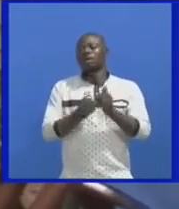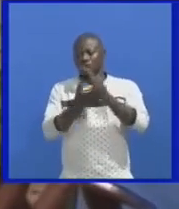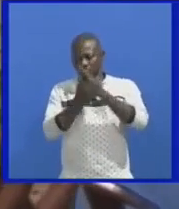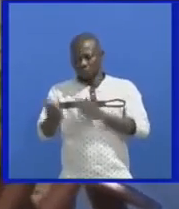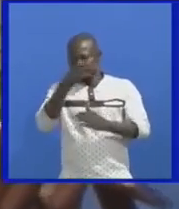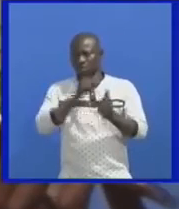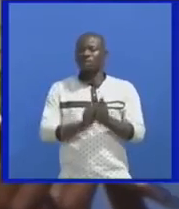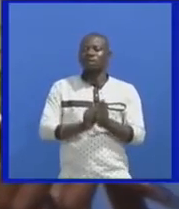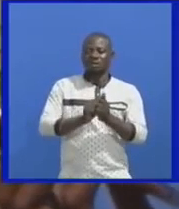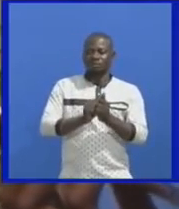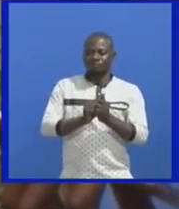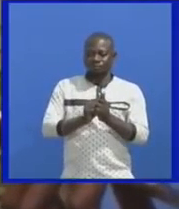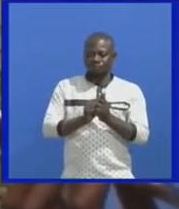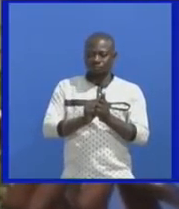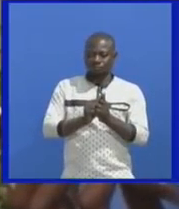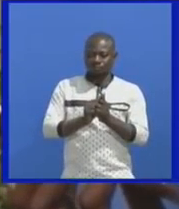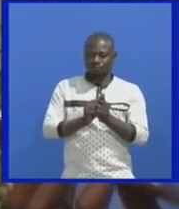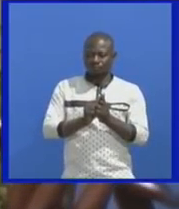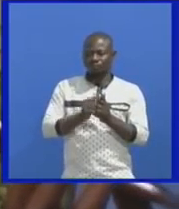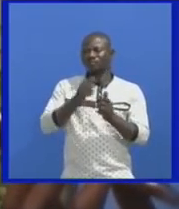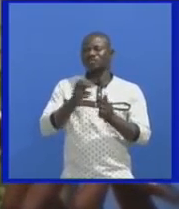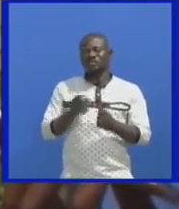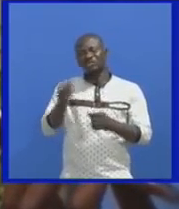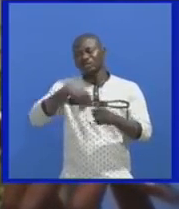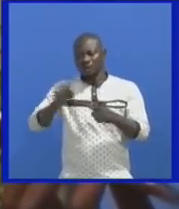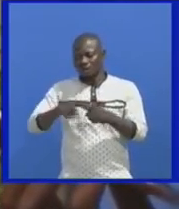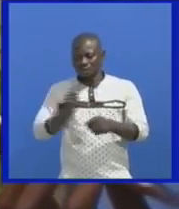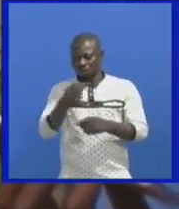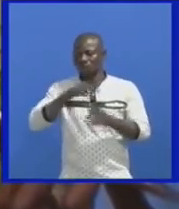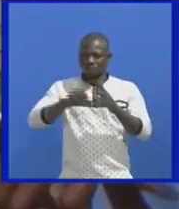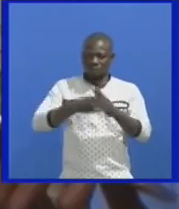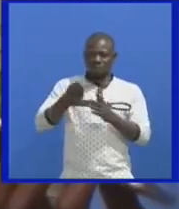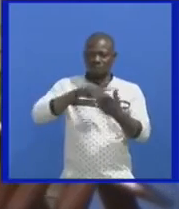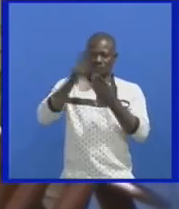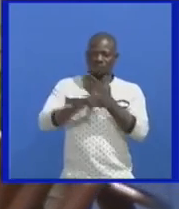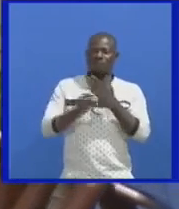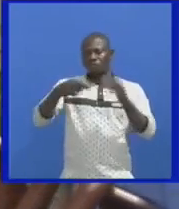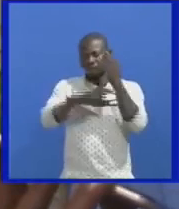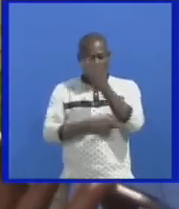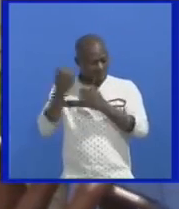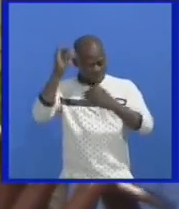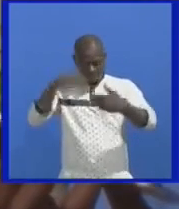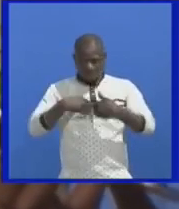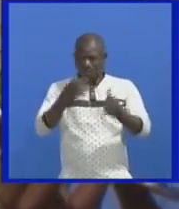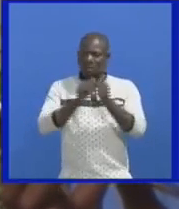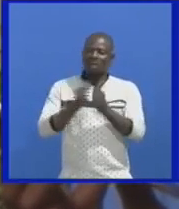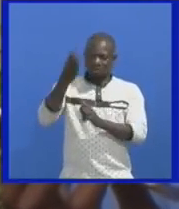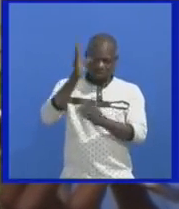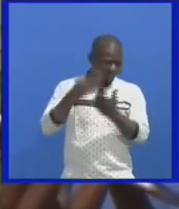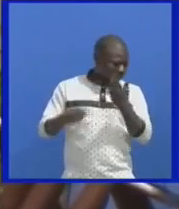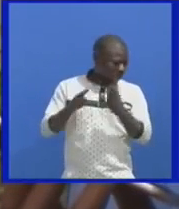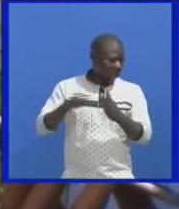l'alphabétisation. Et lorsque nous avons démarré des programmes régionaux, c'est-à-dire qu'il y avait vraiment une dimension